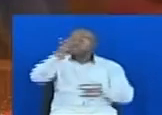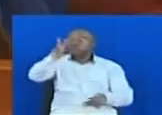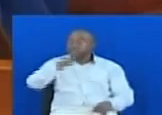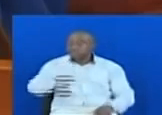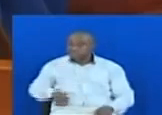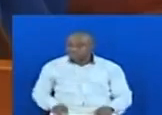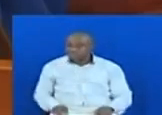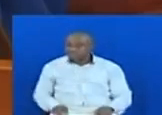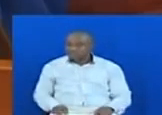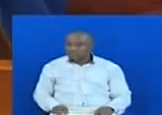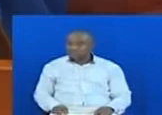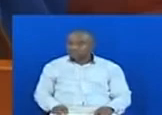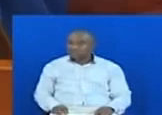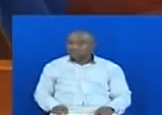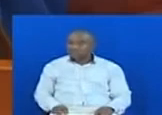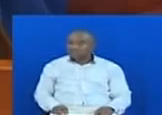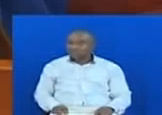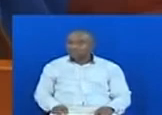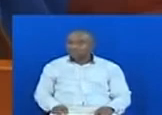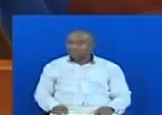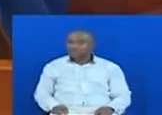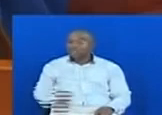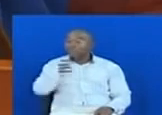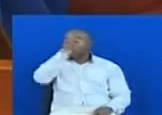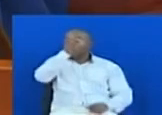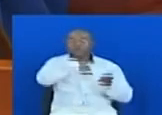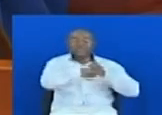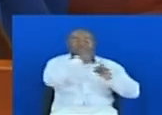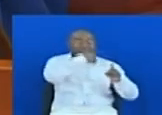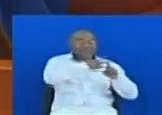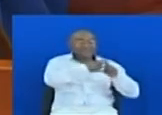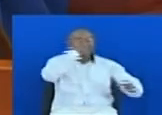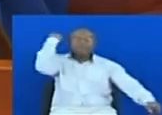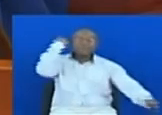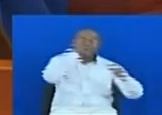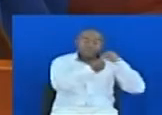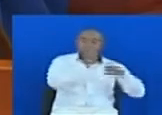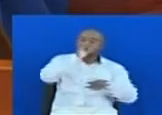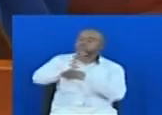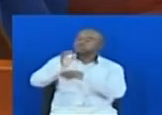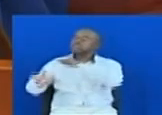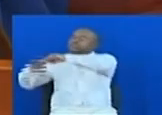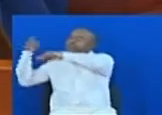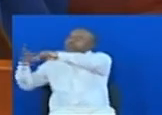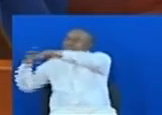YouTube mmeona. Wanafuata paka makanisani, paka misikitini, wanapigwa tu viboko.